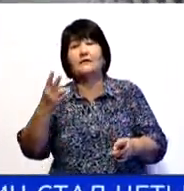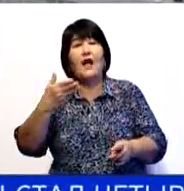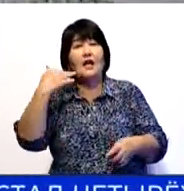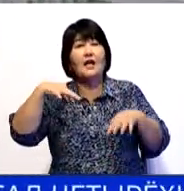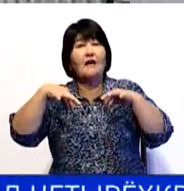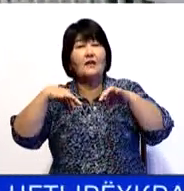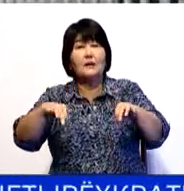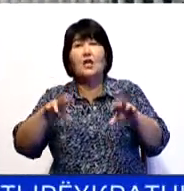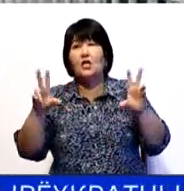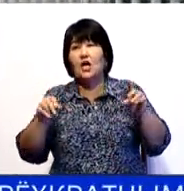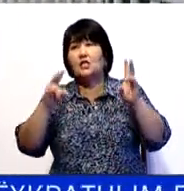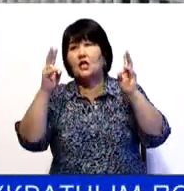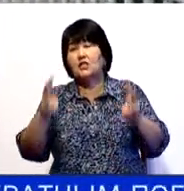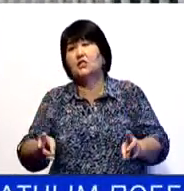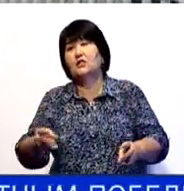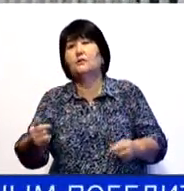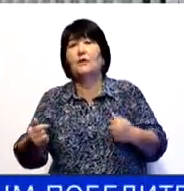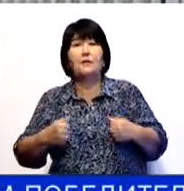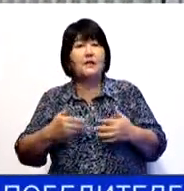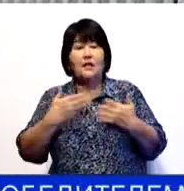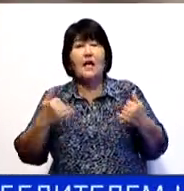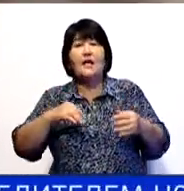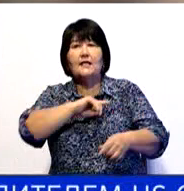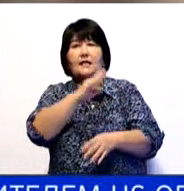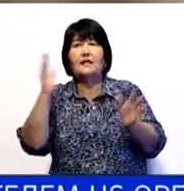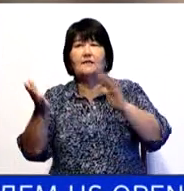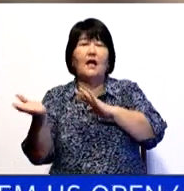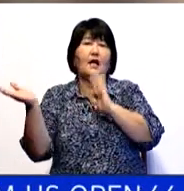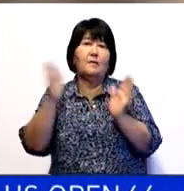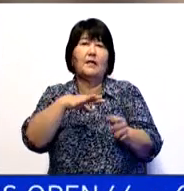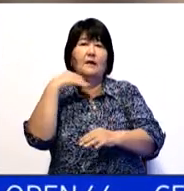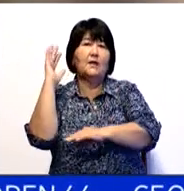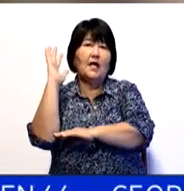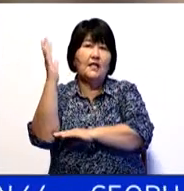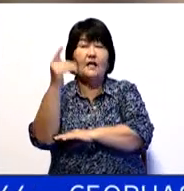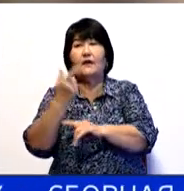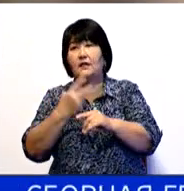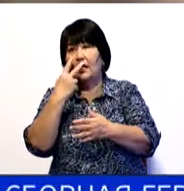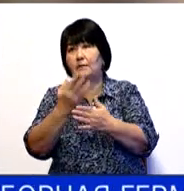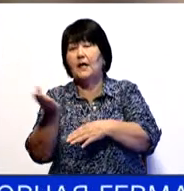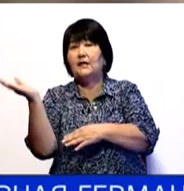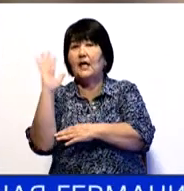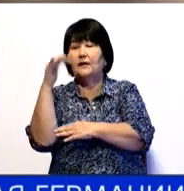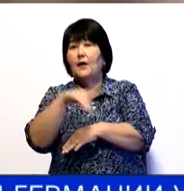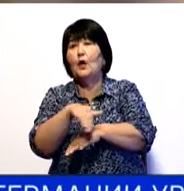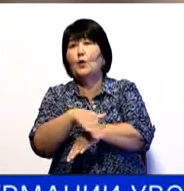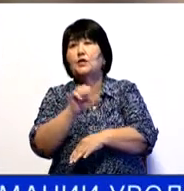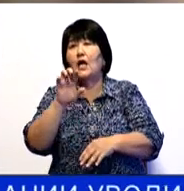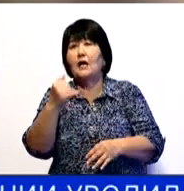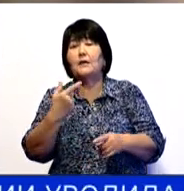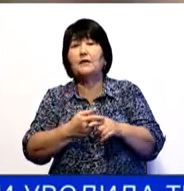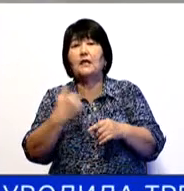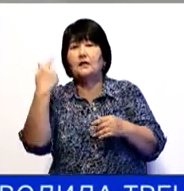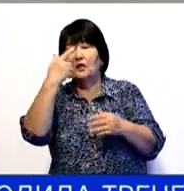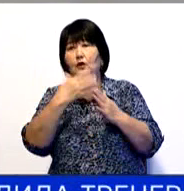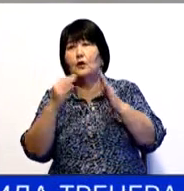автомобиля. К счастью, жертв и пострадавших нет. Сильным ветром повалено несколько деревьев. На этих кадрах повалены деревья по улице Абая и в частном дворе в